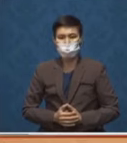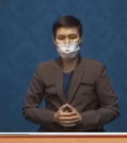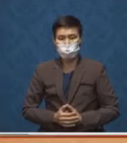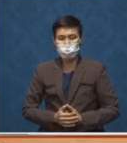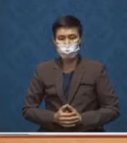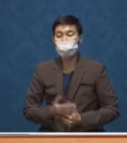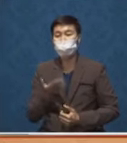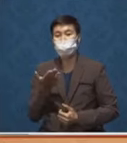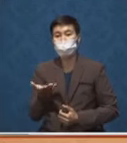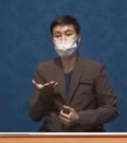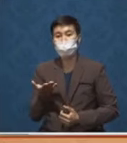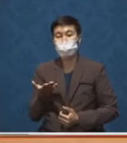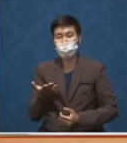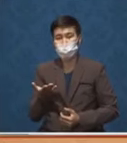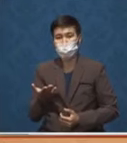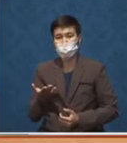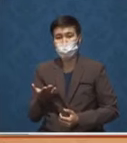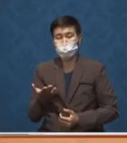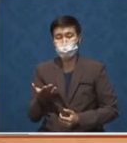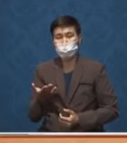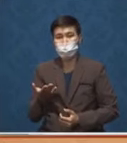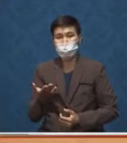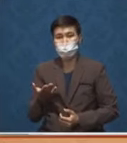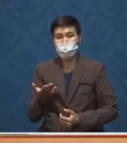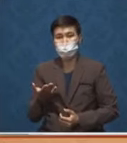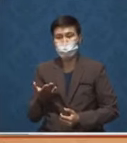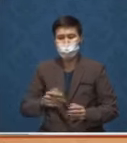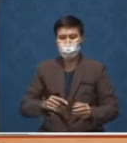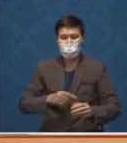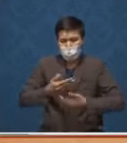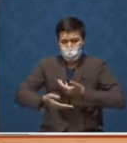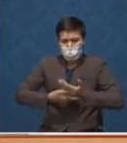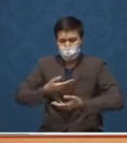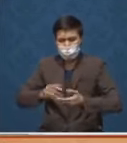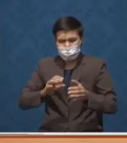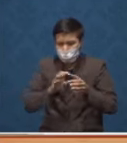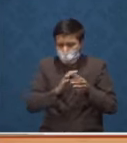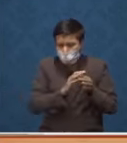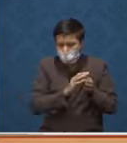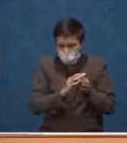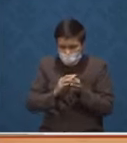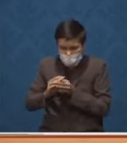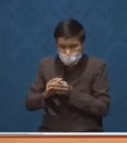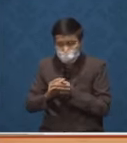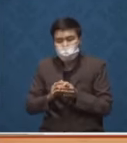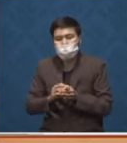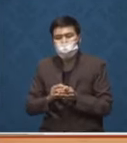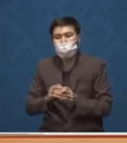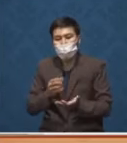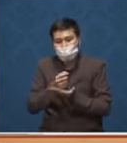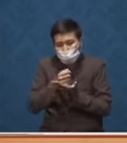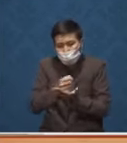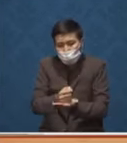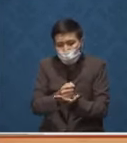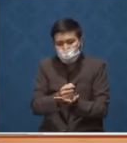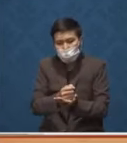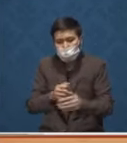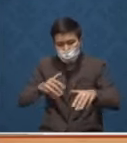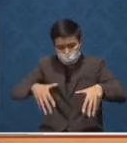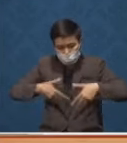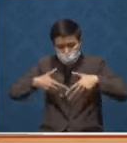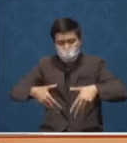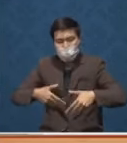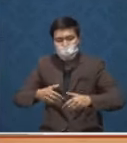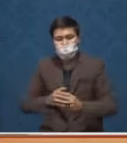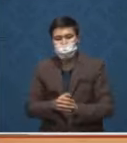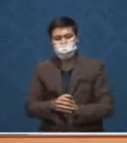แต่ที่ท่านพูดถึงเรื่องว่ามีการผูกขาดหรือว่ามีการเอื้อประโยชน์เนี่ยนะครับผมคิดว่าก็เป็นการมุมมองที่ในเชิงลบม